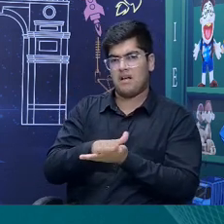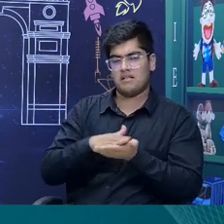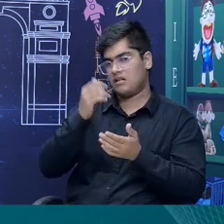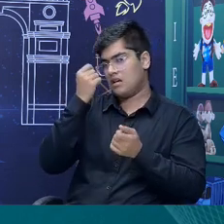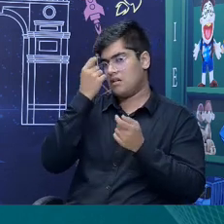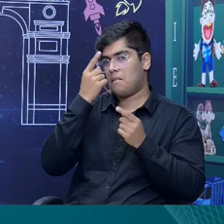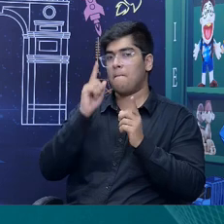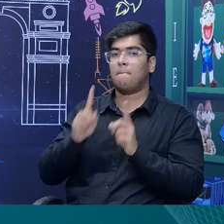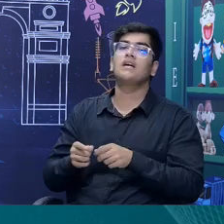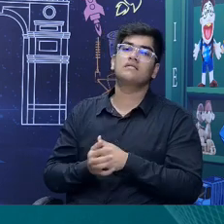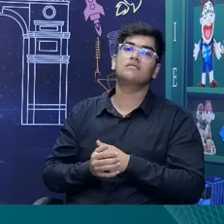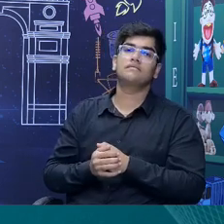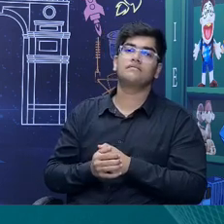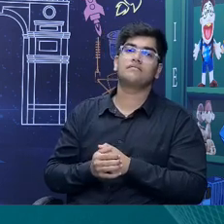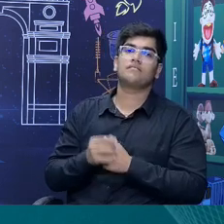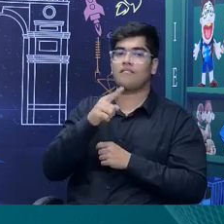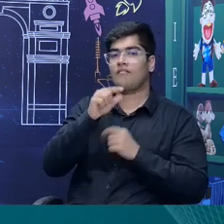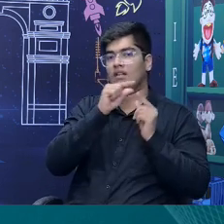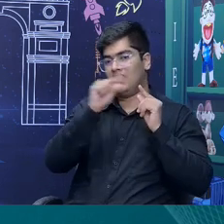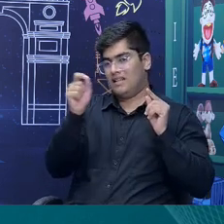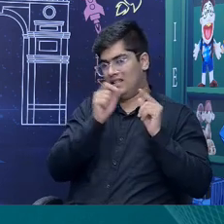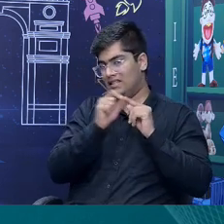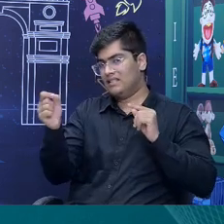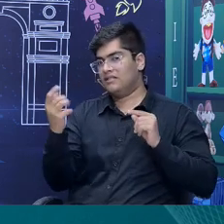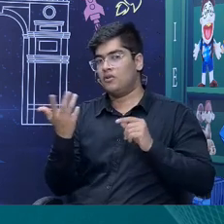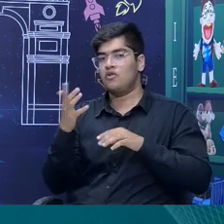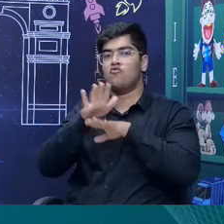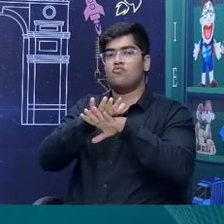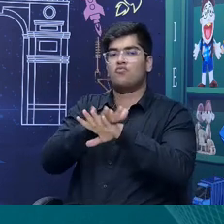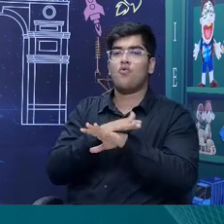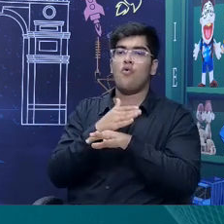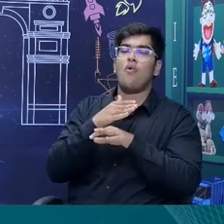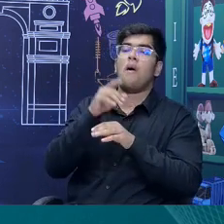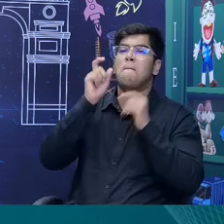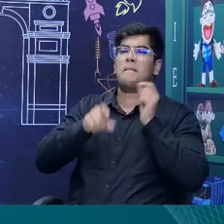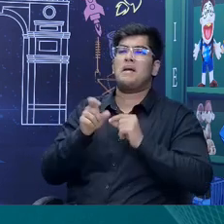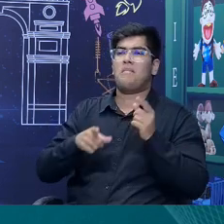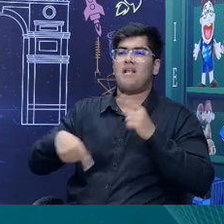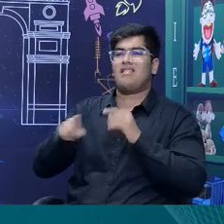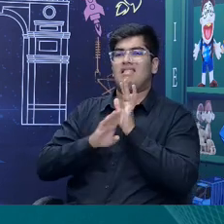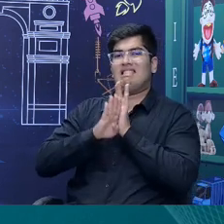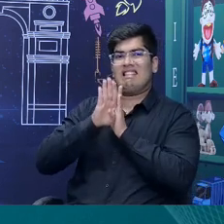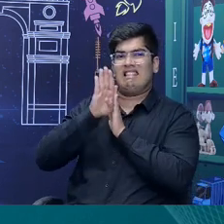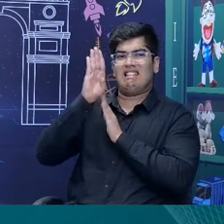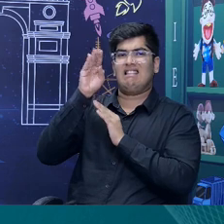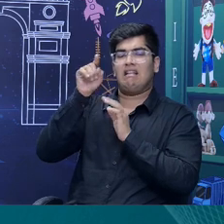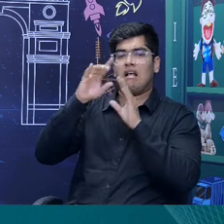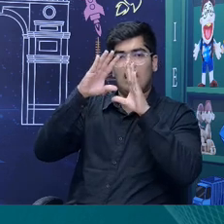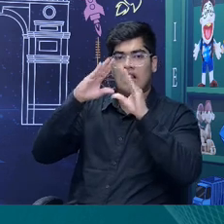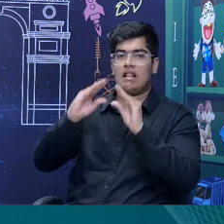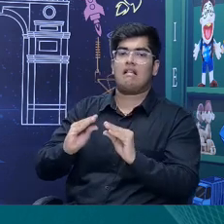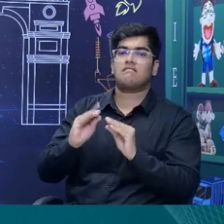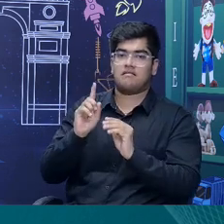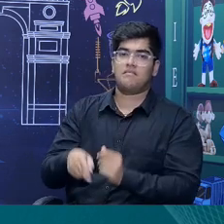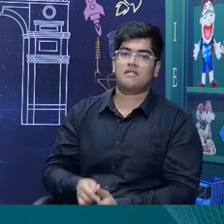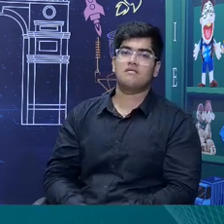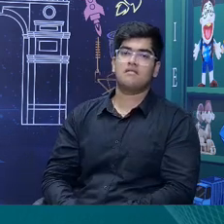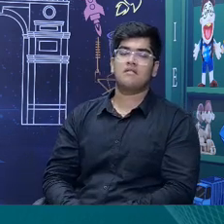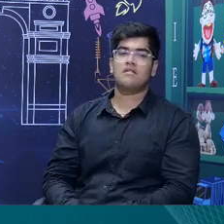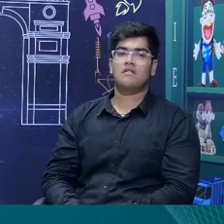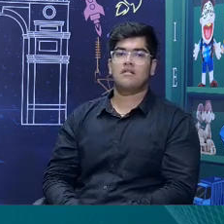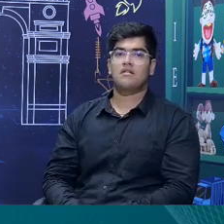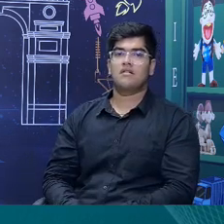हाइलाइटेड स्लो डॉ डी रेट ऑफ पापुलेशन ग्रोथ सो मैंने को- रिलेशनशिप ड्रॉ कर दिया की बच्चे ने पापुलेशन